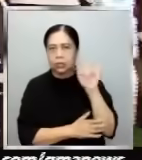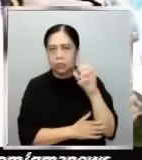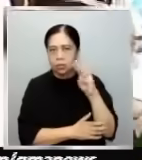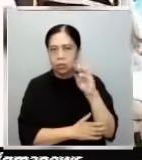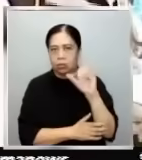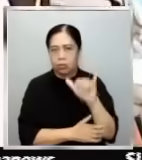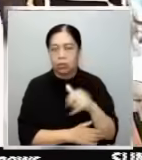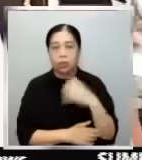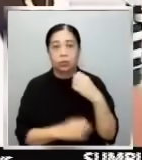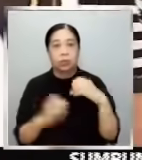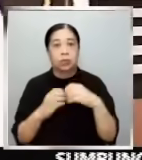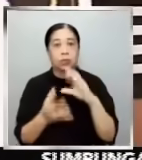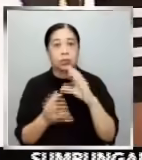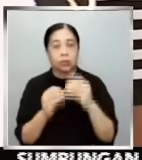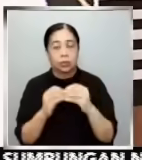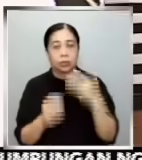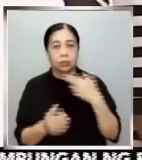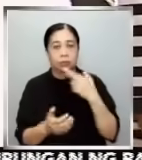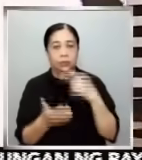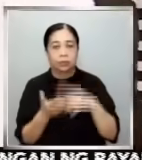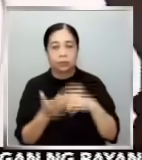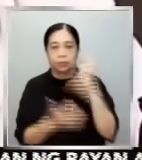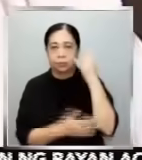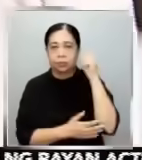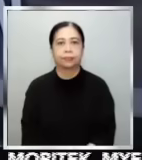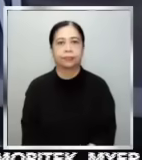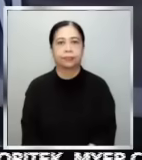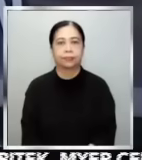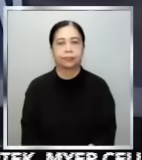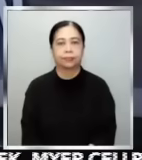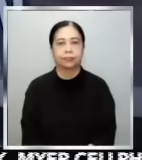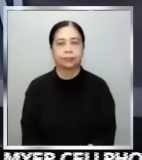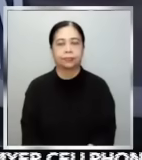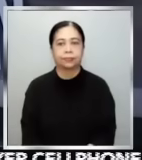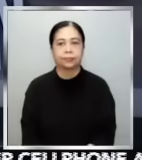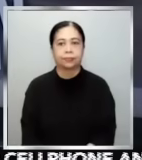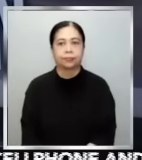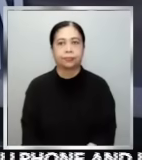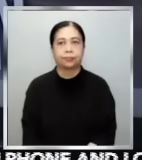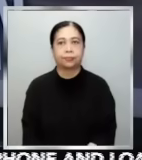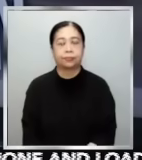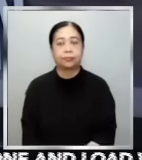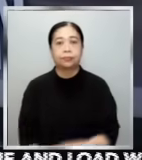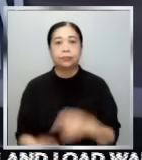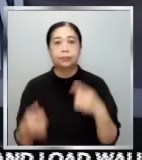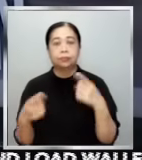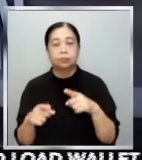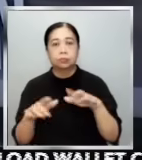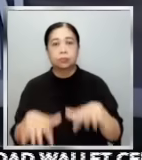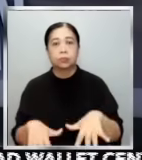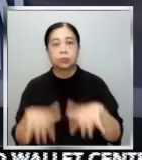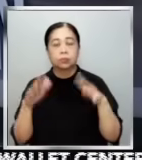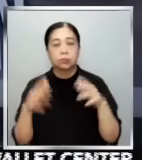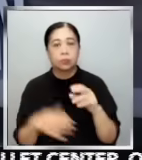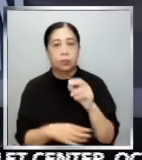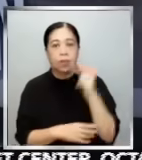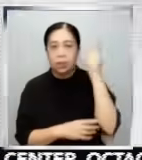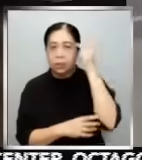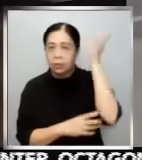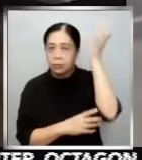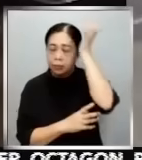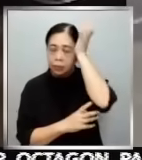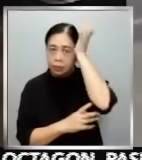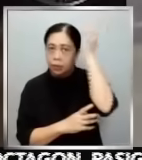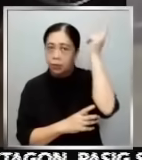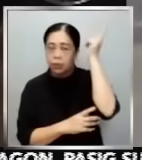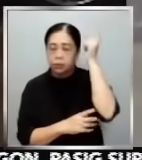news Jonathan Andal nakatutok 24 Oras nagkaroon po ng pagbaha sa Kidapawan City nahirapan ang ilang